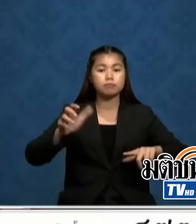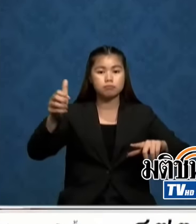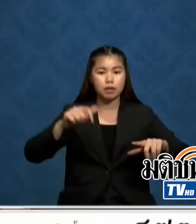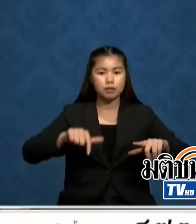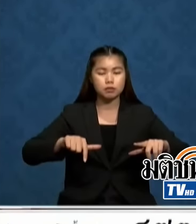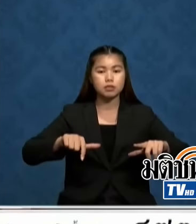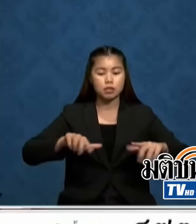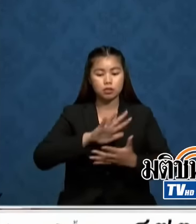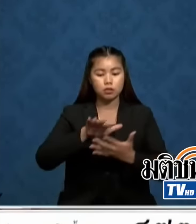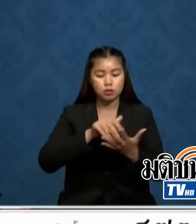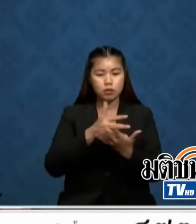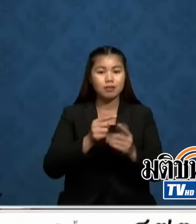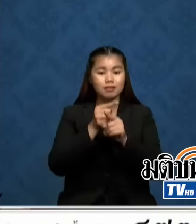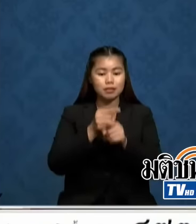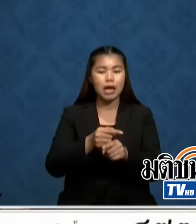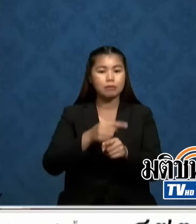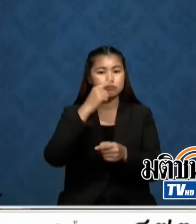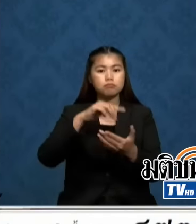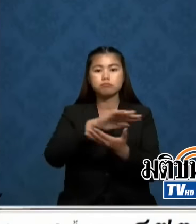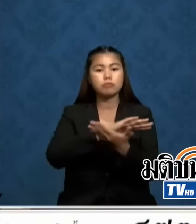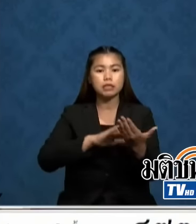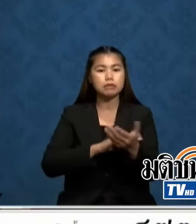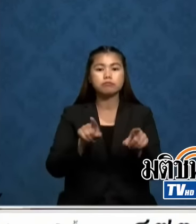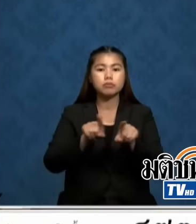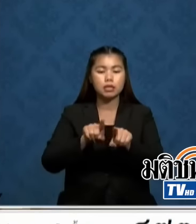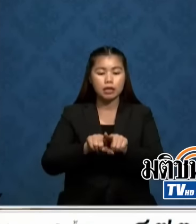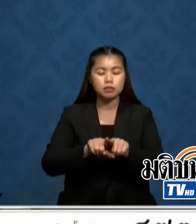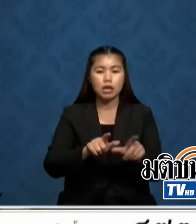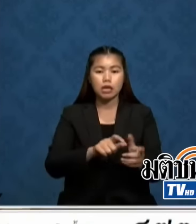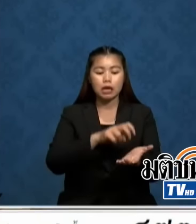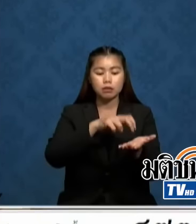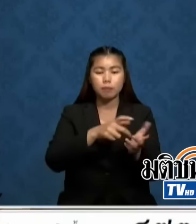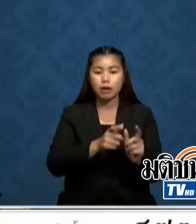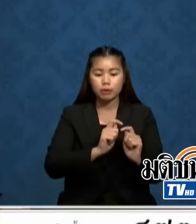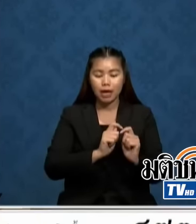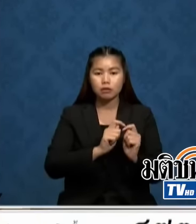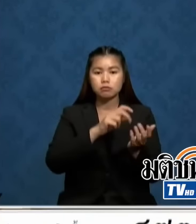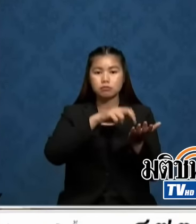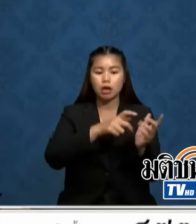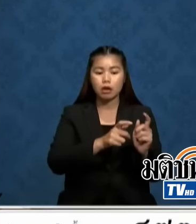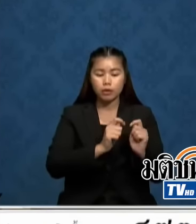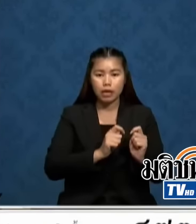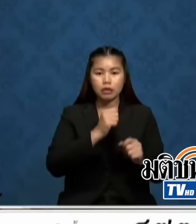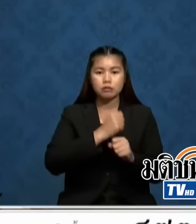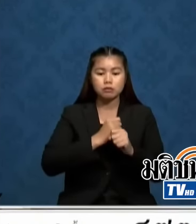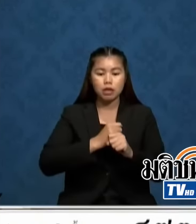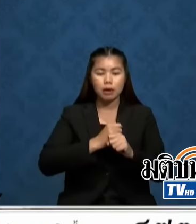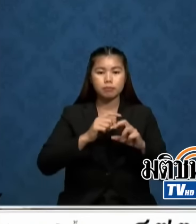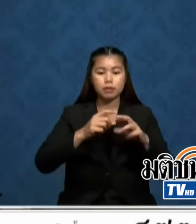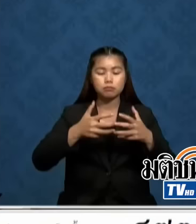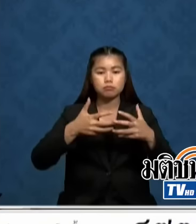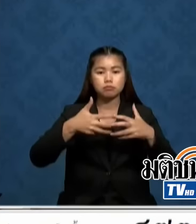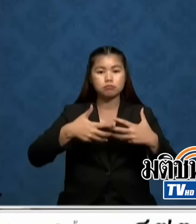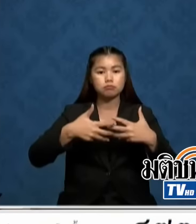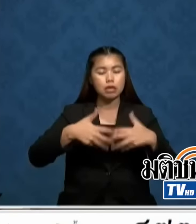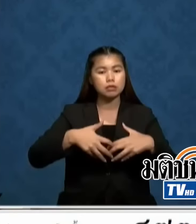เมืองในทุกพื้นที่ทั่วทั้งประเทศสำหรับการอนุมัติอนุญาตให้ประกอบกิจการคลังน้ำ